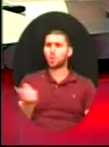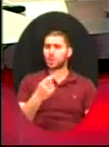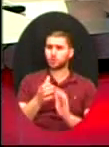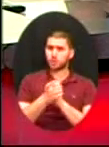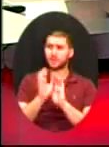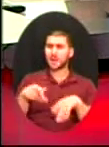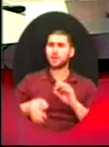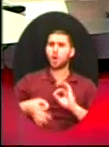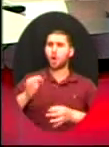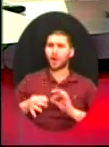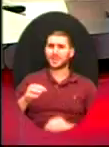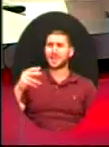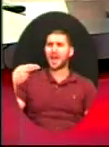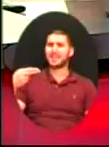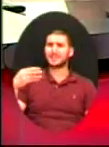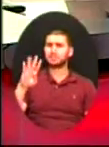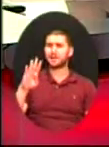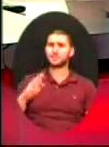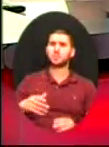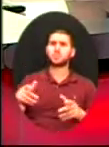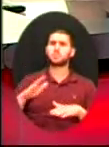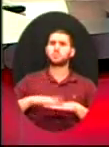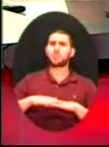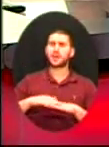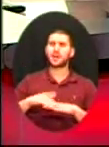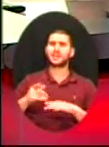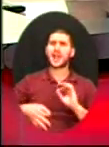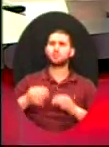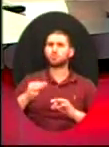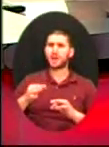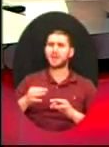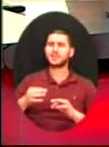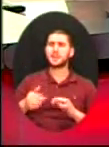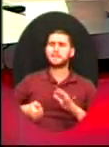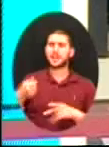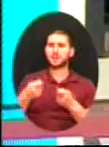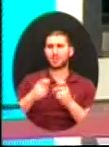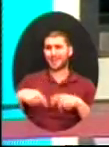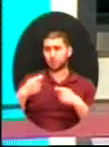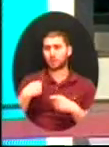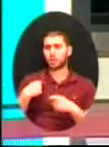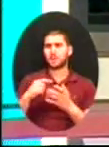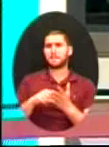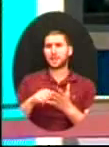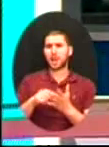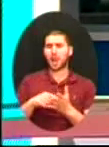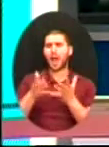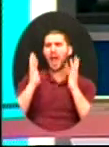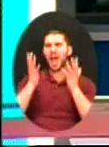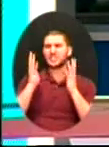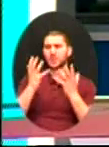ונמצאת איתנו גם עורכת הדין הדס ברבי, מומחית למשפט מנהלי בדיני חינוך. נכון, שלום לך. ואנחנו בעקבות